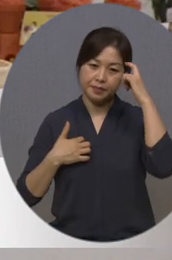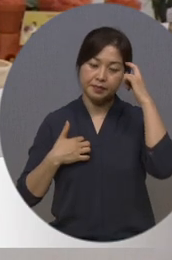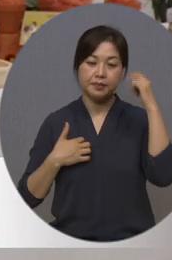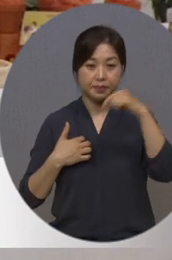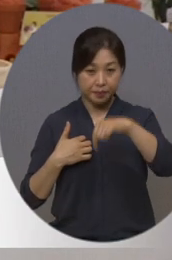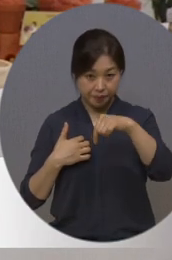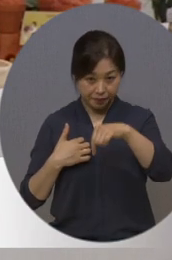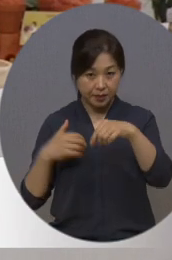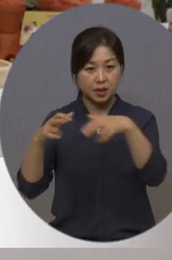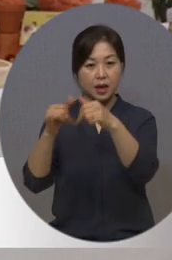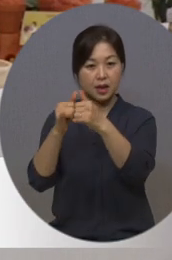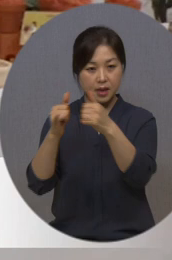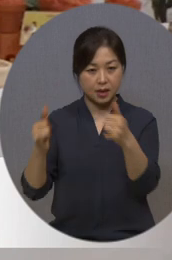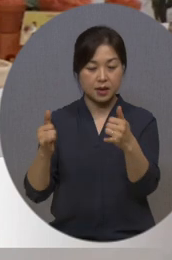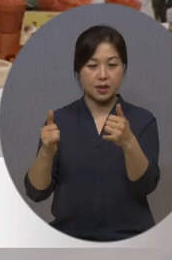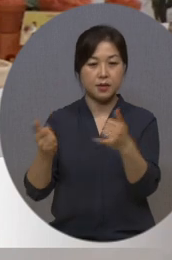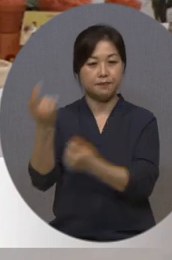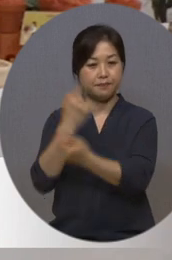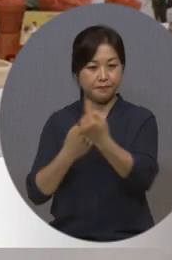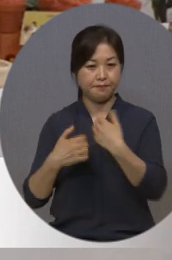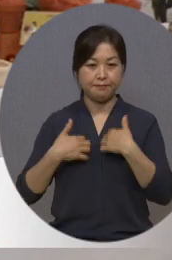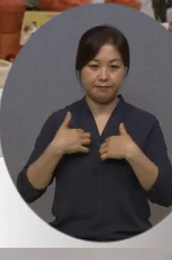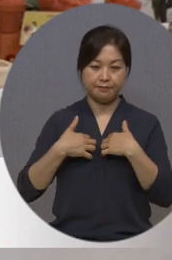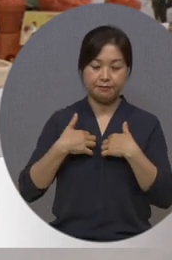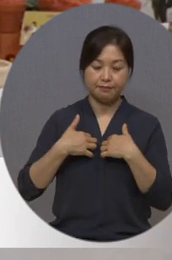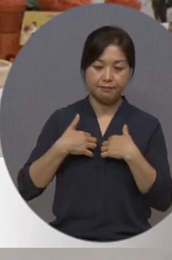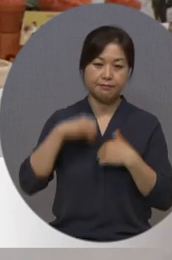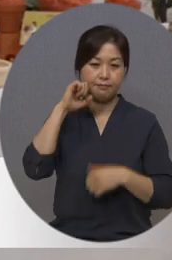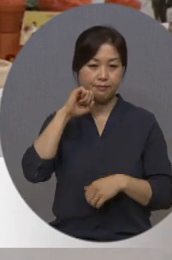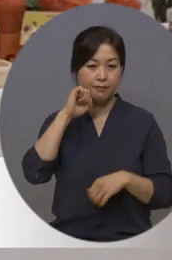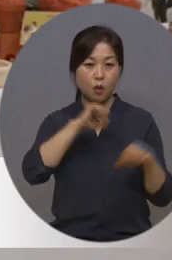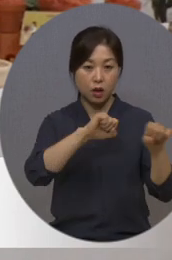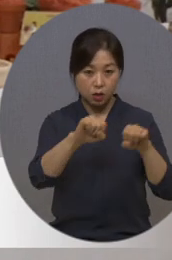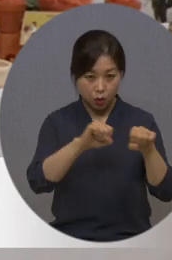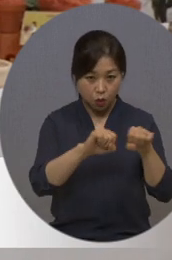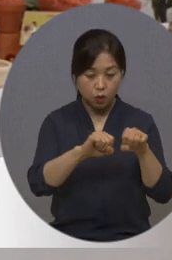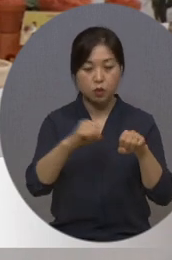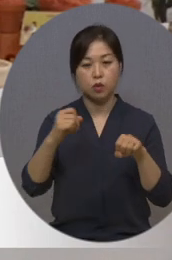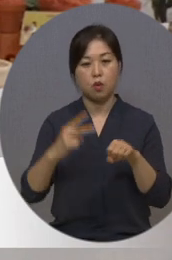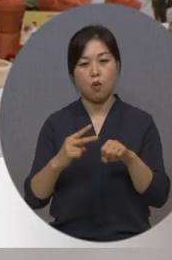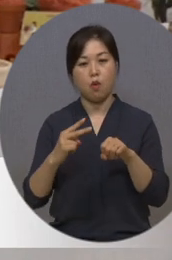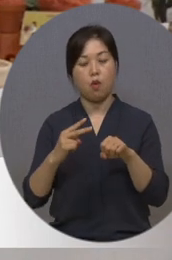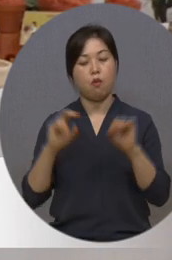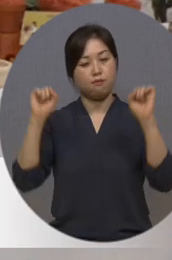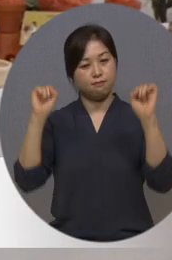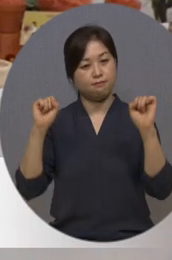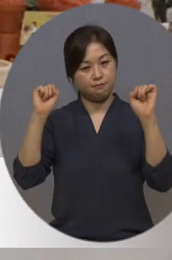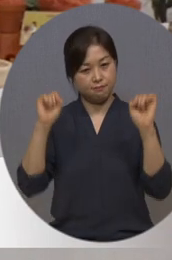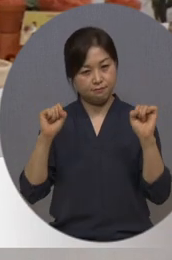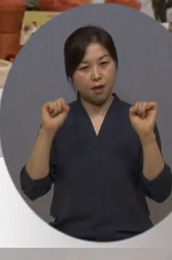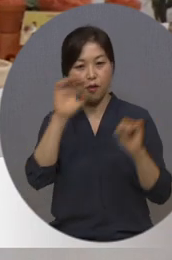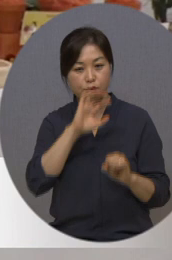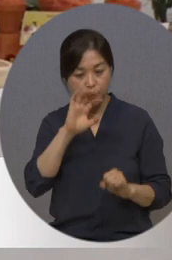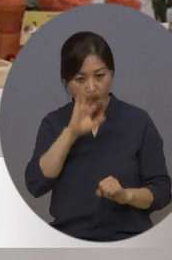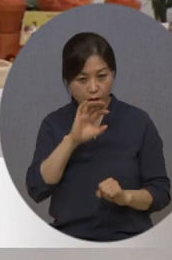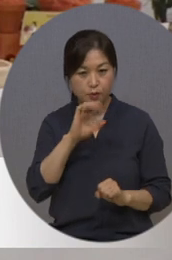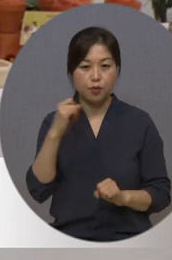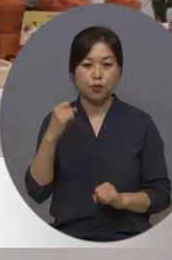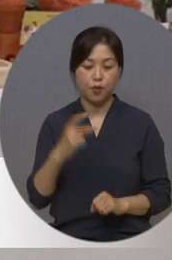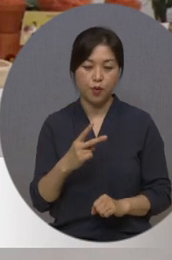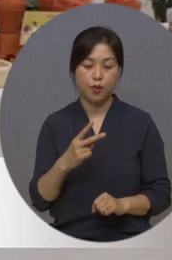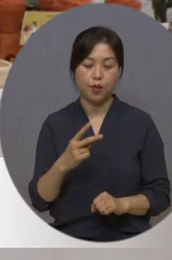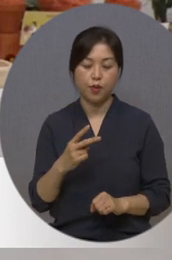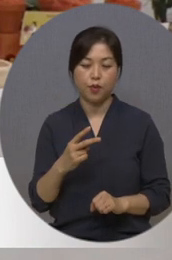통하여서 장애인분들이 즐거운 여가 활동과 체력 단련 훈련 및